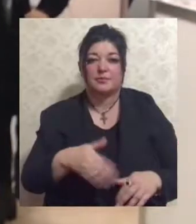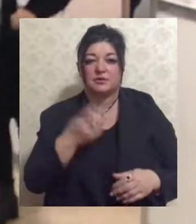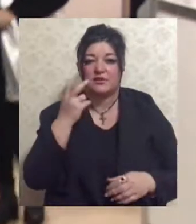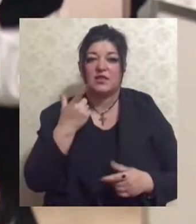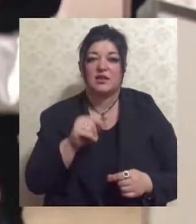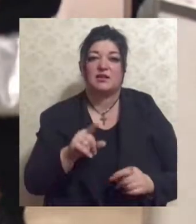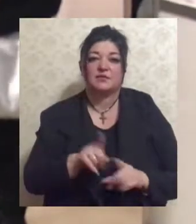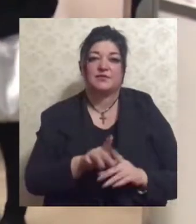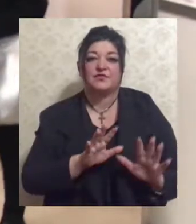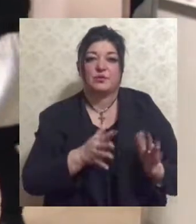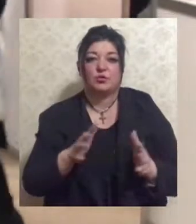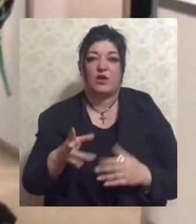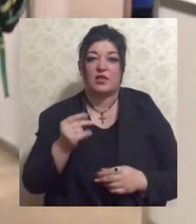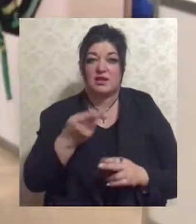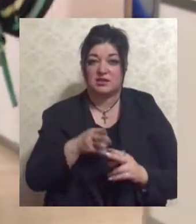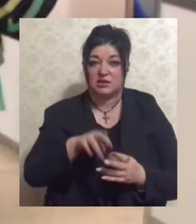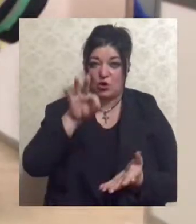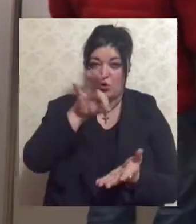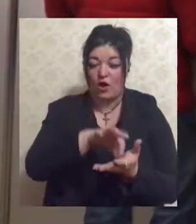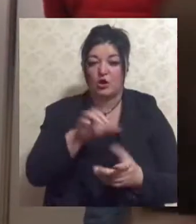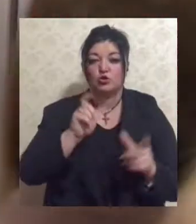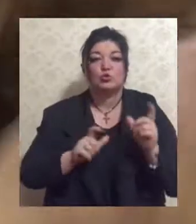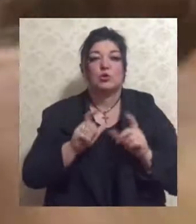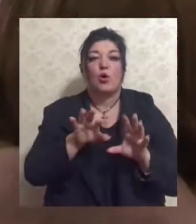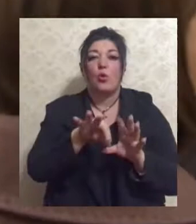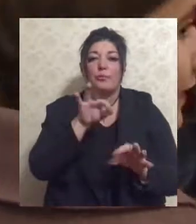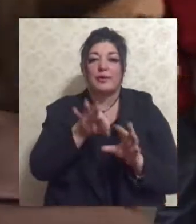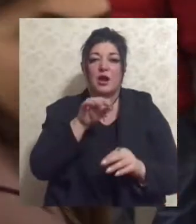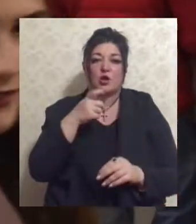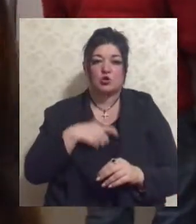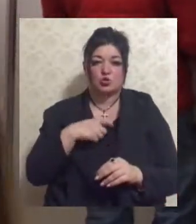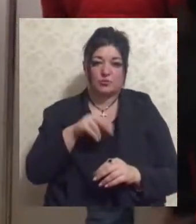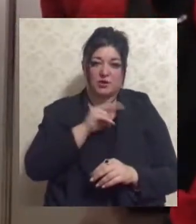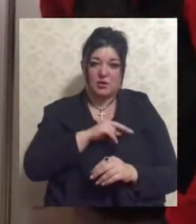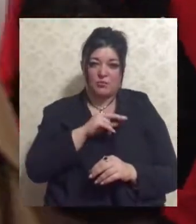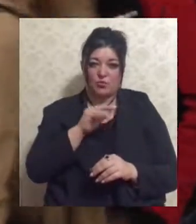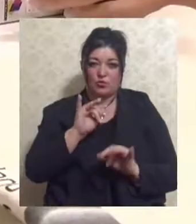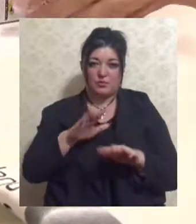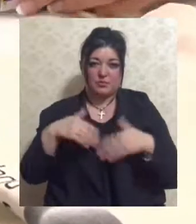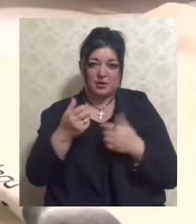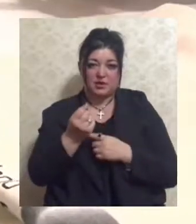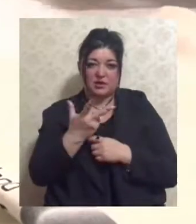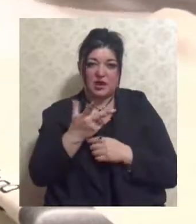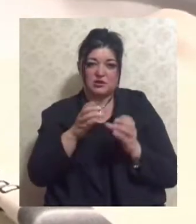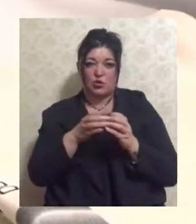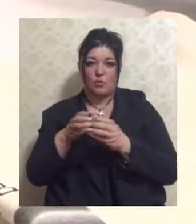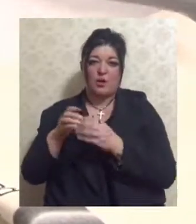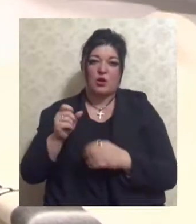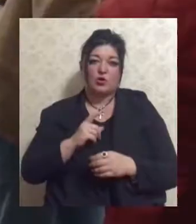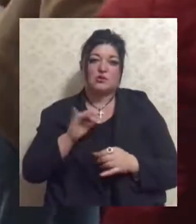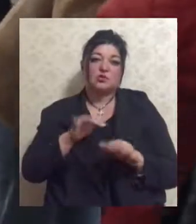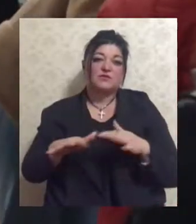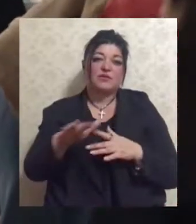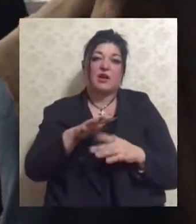відбувається. На цій локації студенти обирають собі роботу. Вакансії пропонують 13 компаній Одеси у сфері торгівлі,